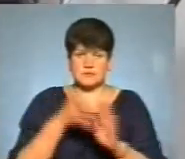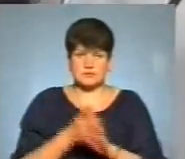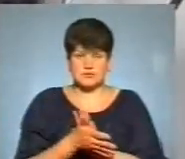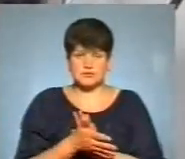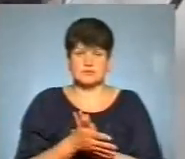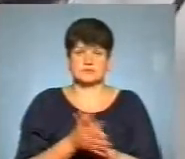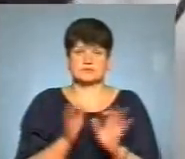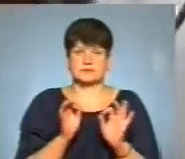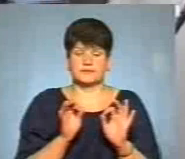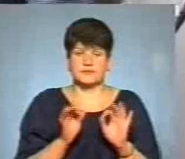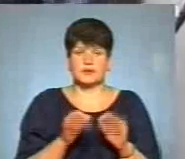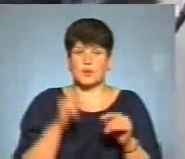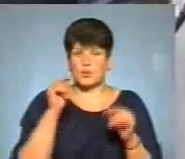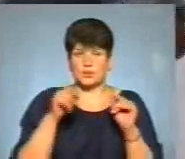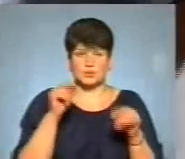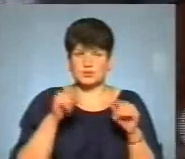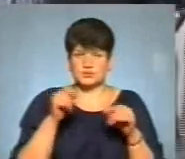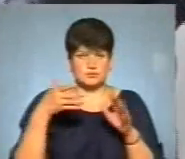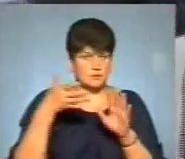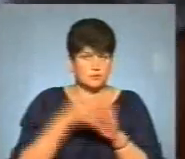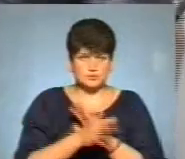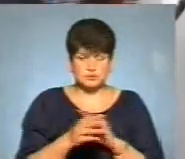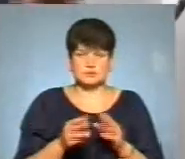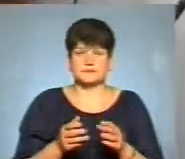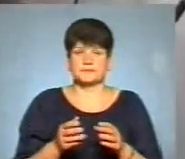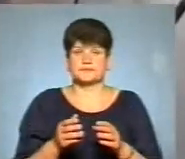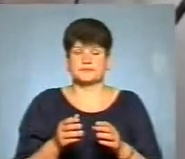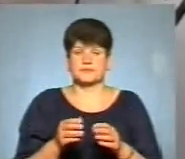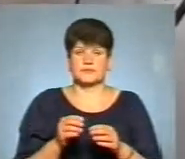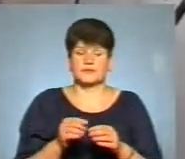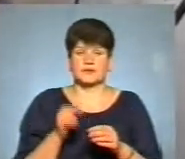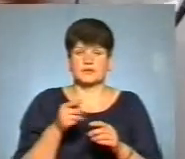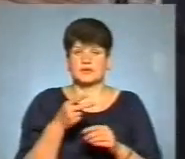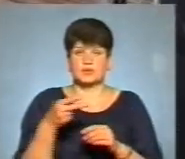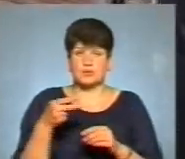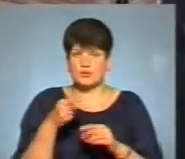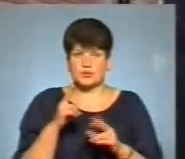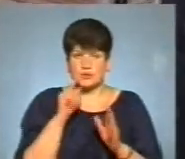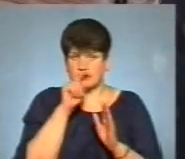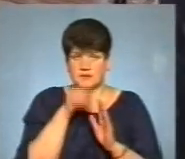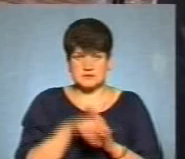термостійка, вона ні дощу не пропускає, ні вогню. О, тут другий поверх ніхто не залізе.